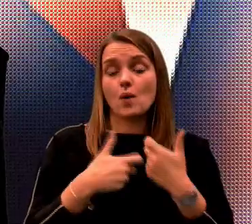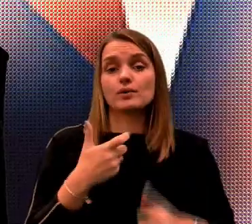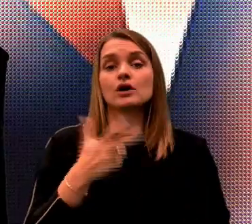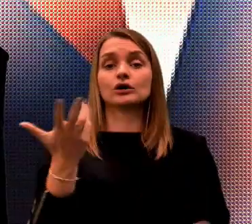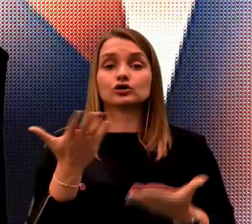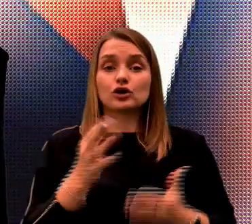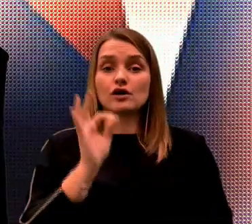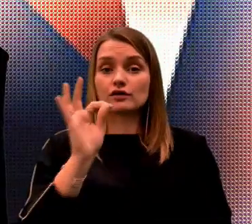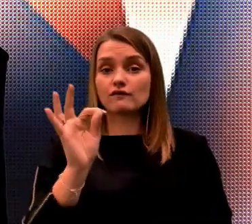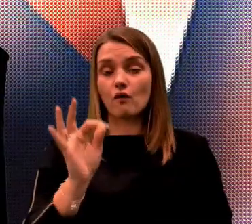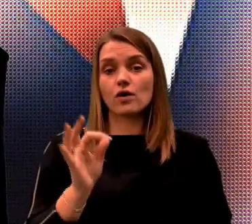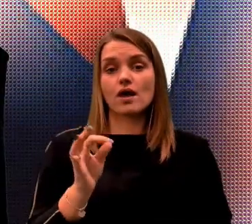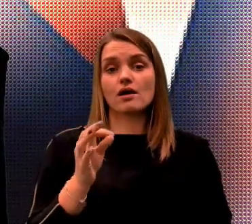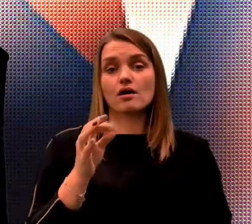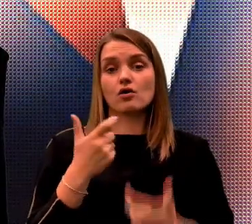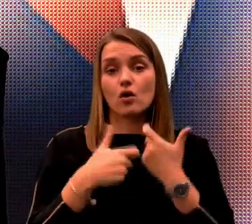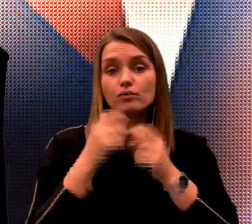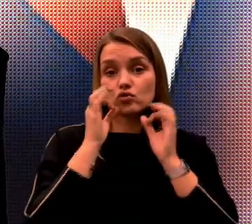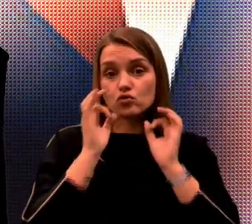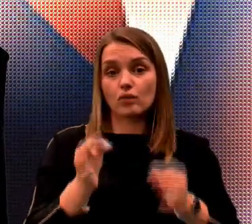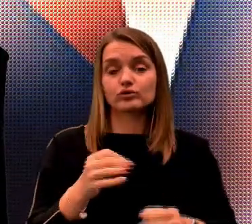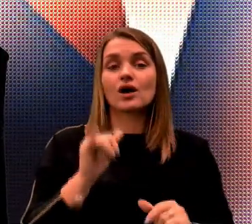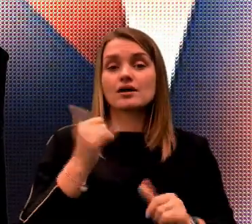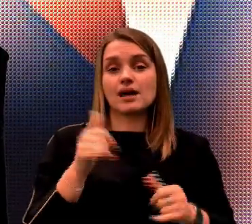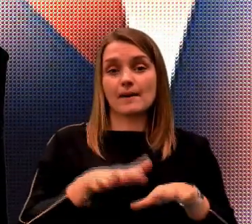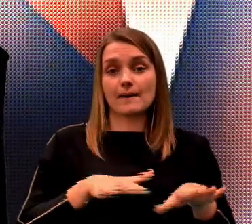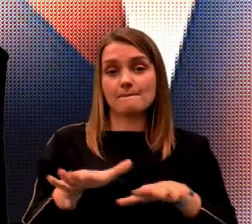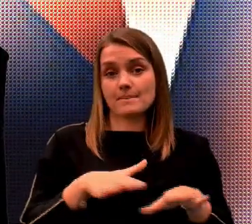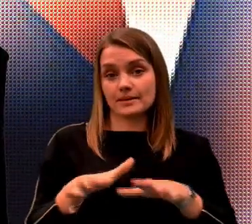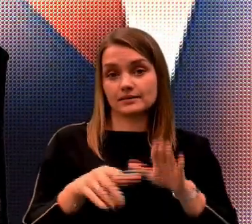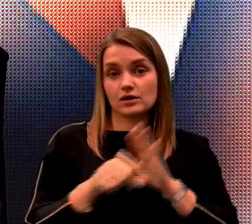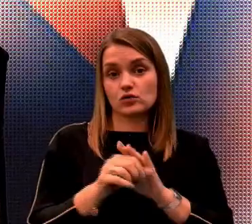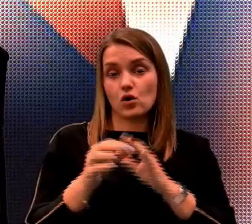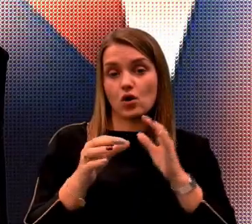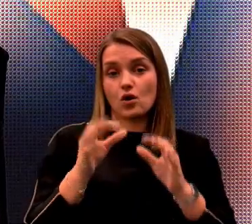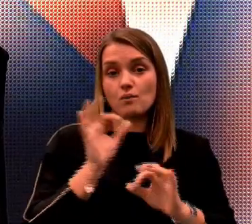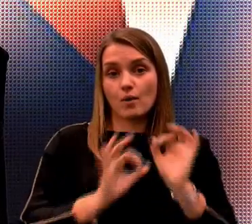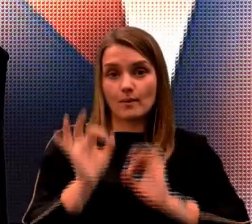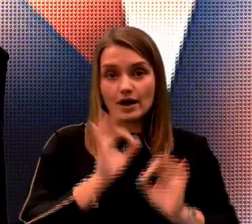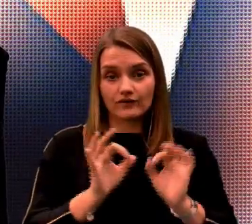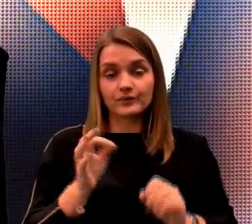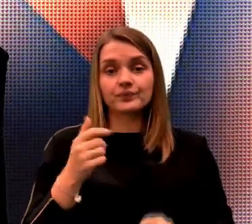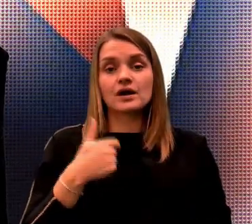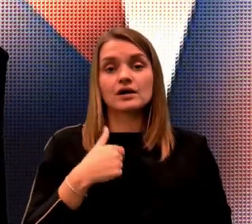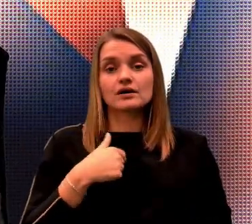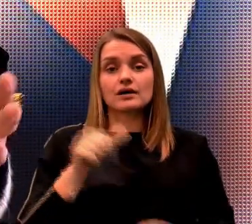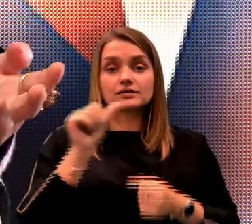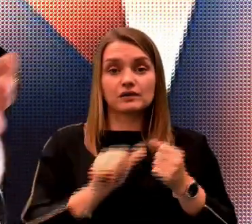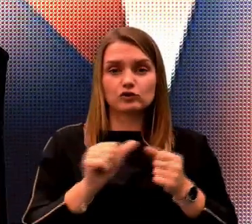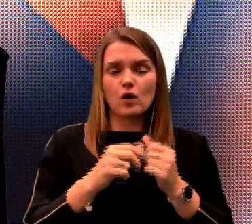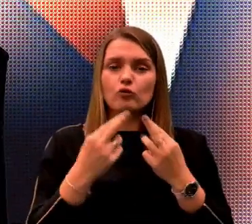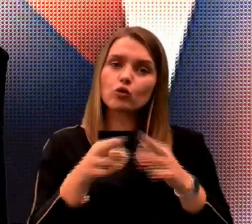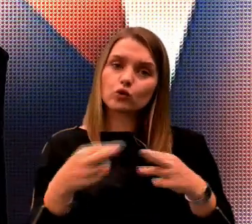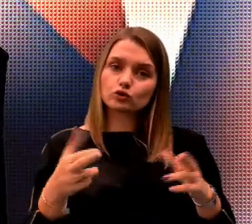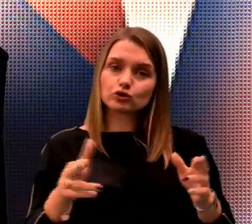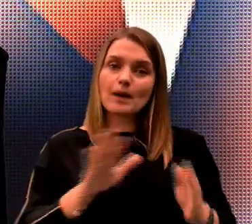są miejsca do poprawy. Poza tym, jeżeli bym widziała, że pan jest ambitny, bym sprawdziła różnymi metodami, to